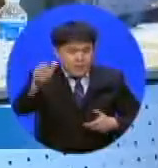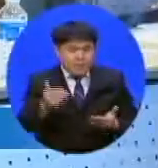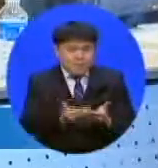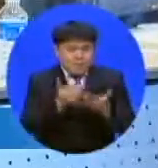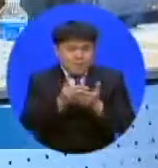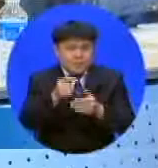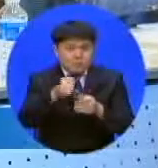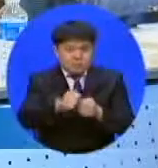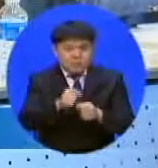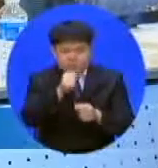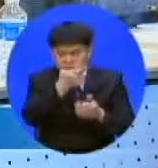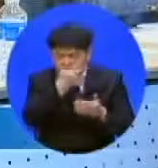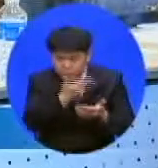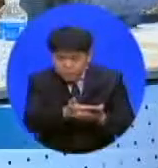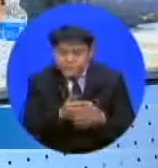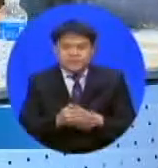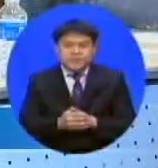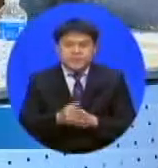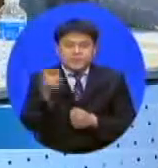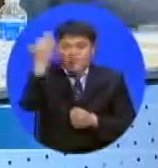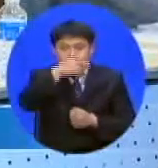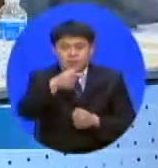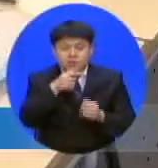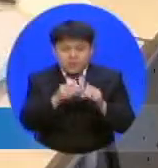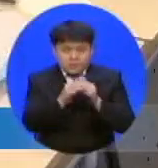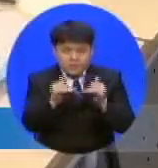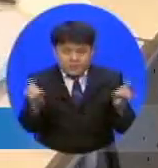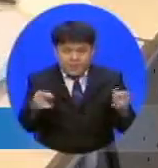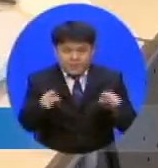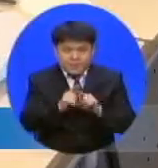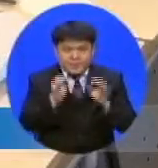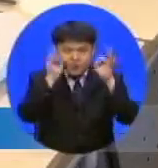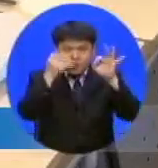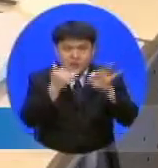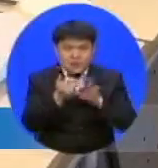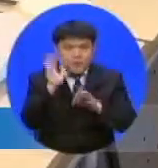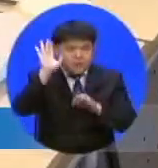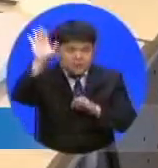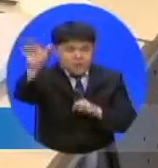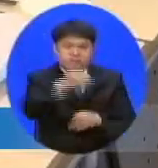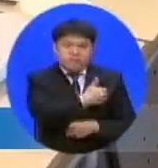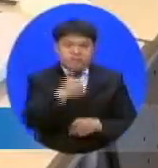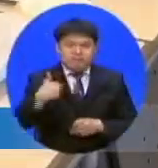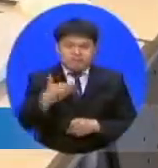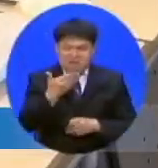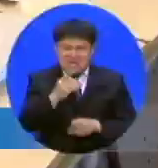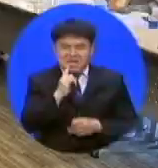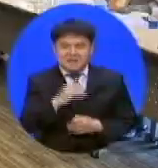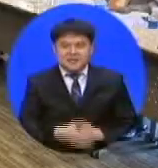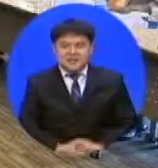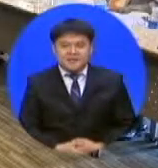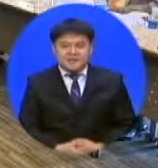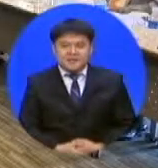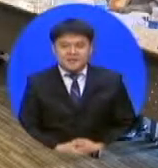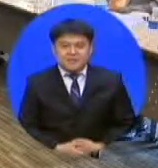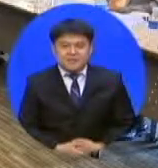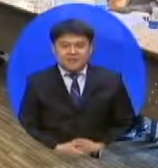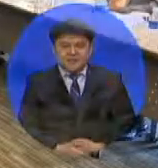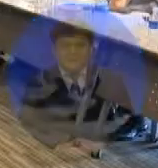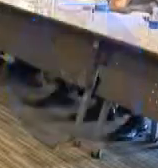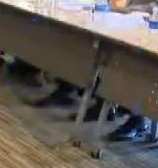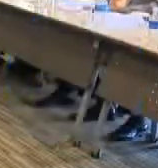최선의 해법이라고 말하며 여수 시민이 함께 노력한다면 풍요로운 미래를 꿈꿀 수 있다고 밝혔습니다. 복지TV